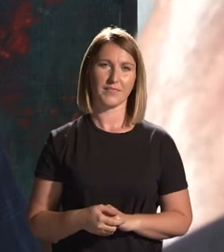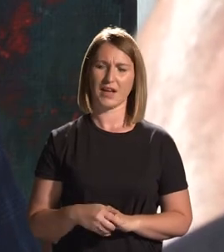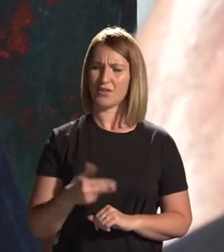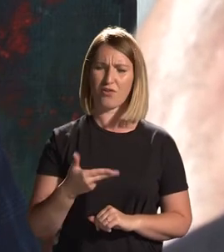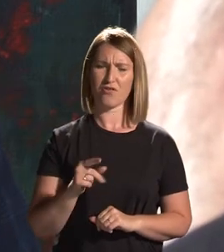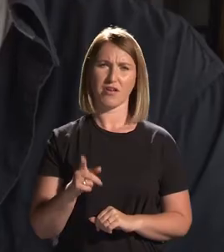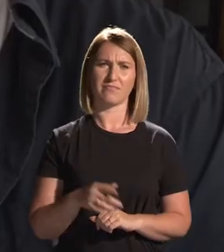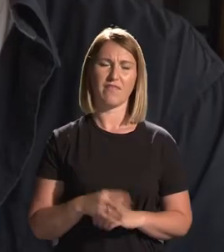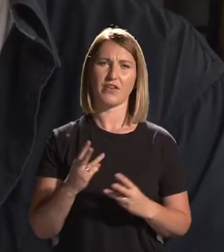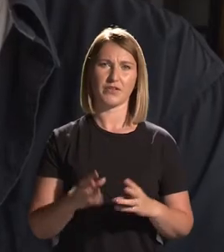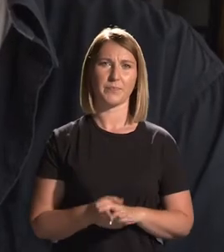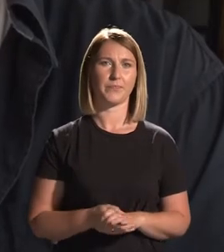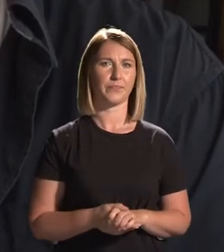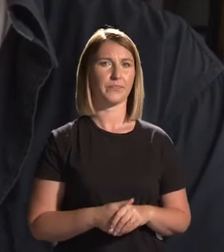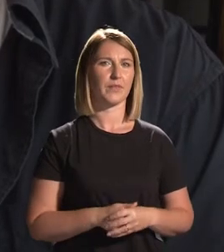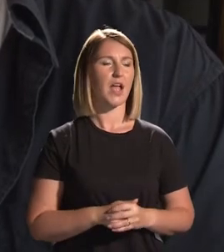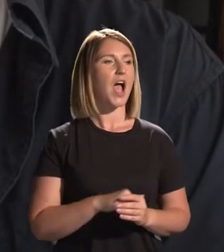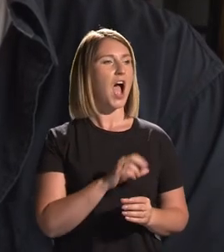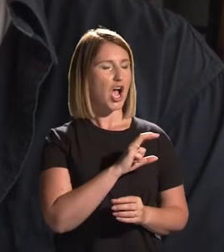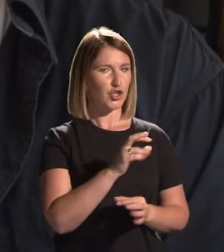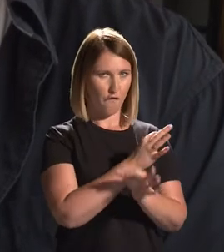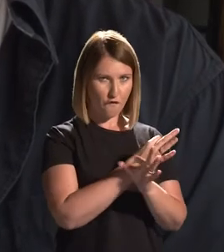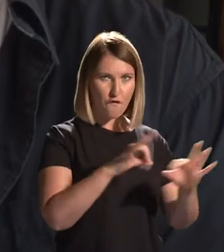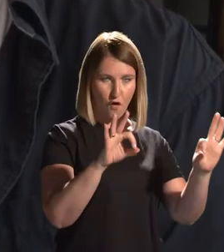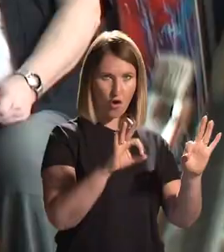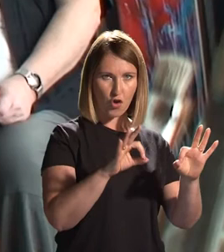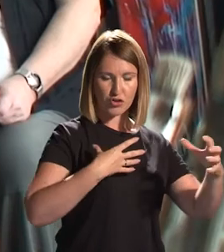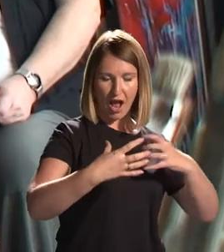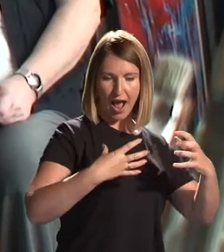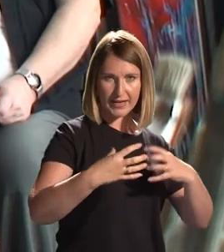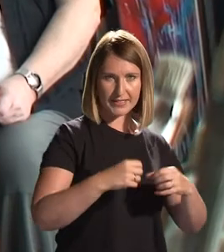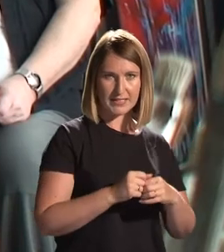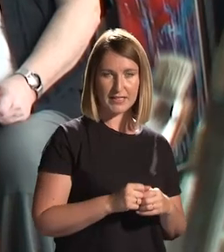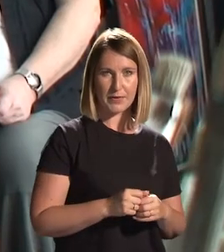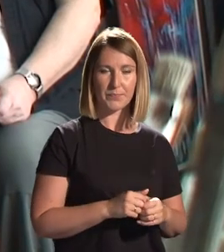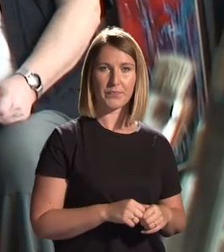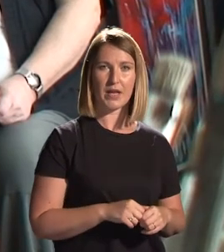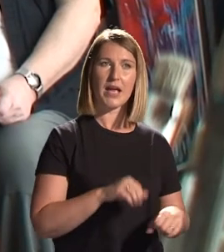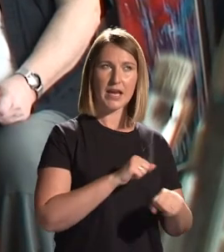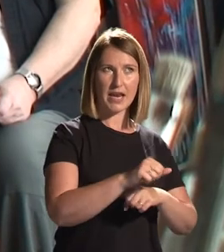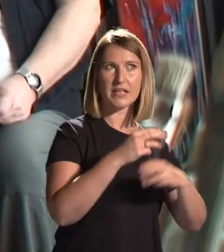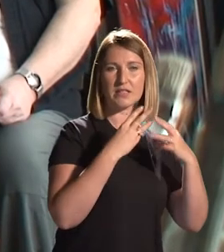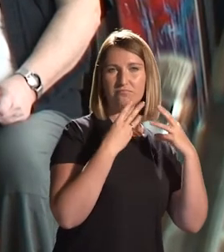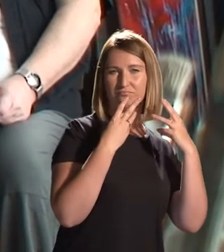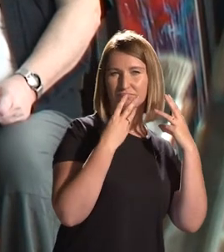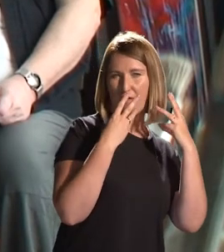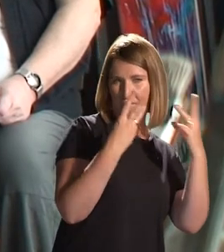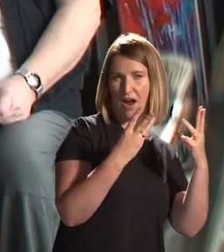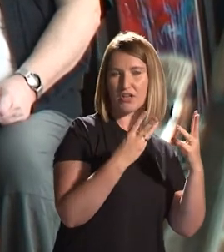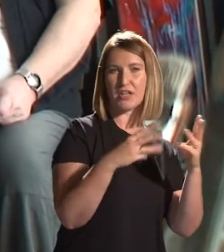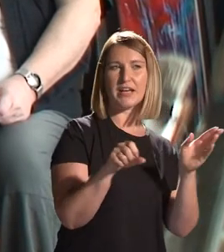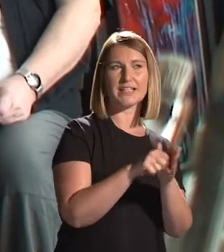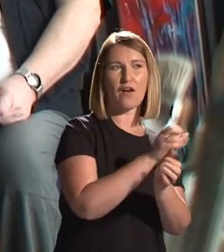nie polega. Czy wolność sztuki, czy szerzej rozumiana wolność artysty powinna być takim rodzajem